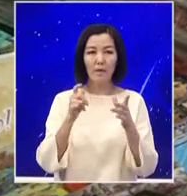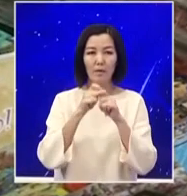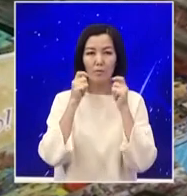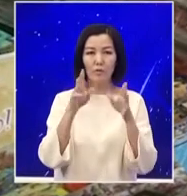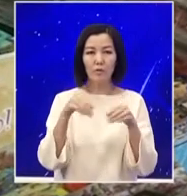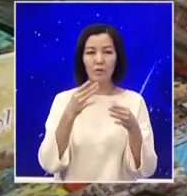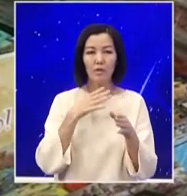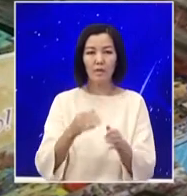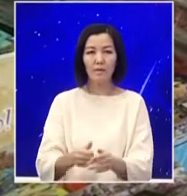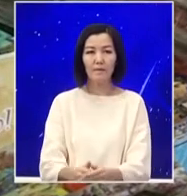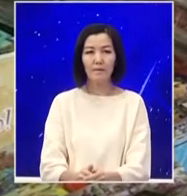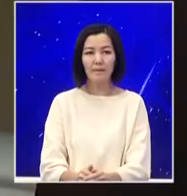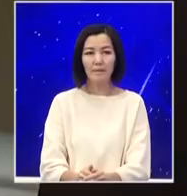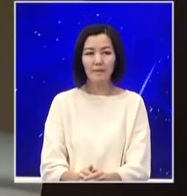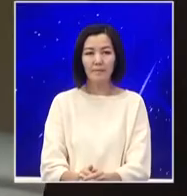сыйлықтар үлестірілді.